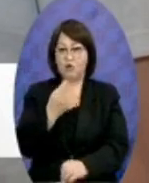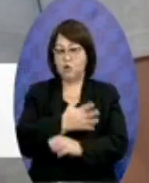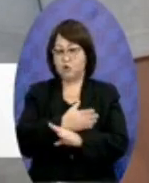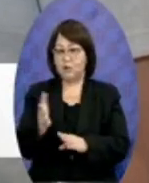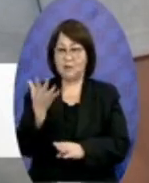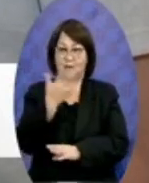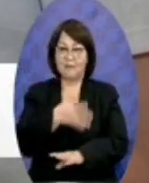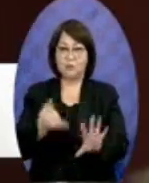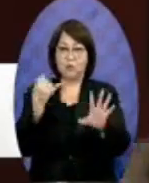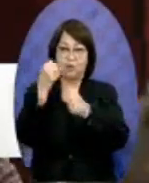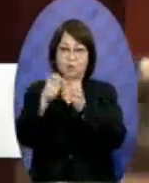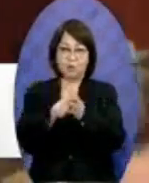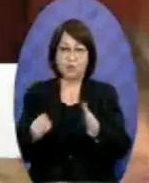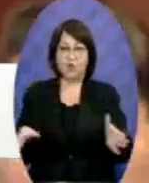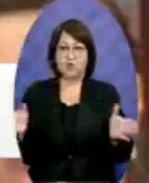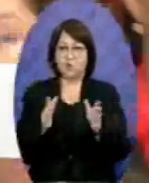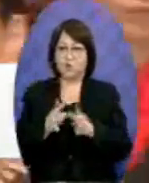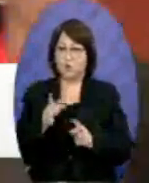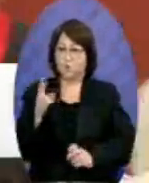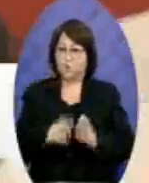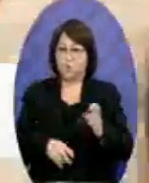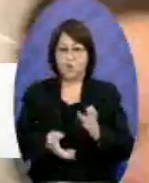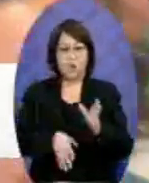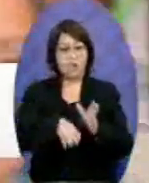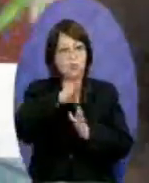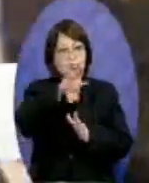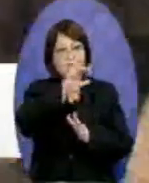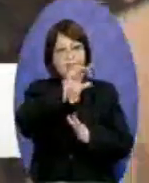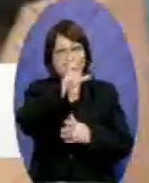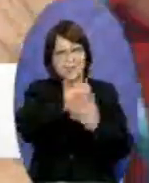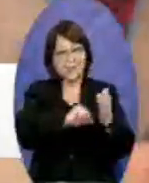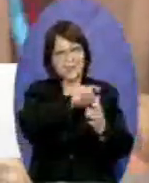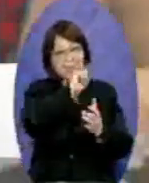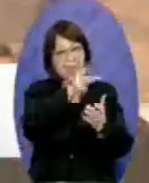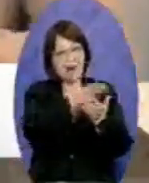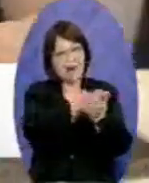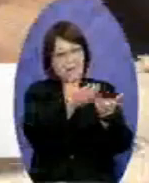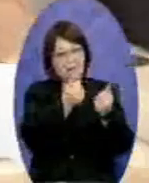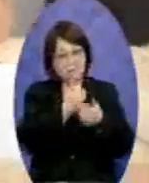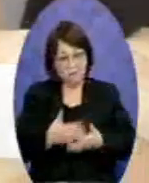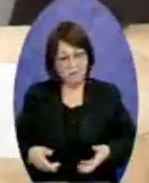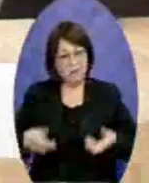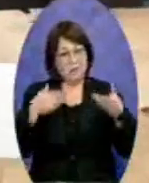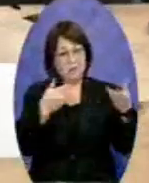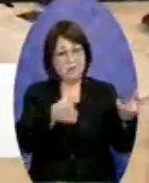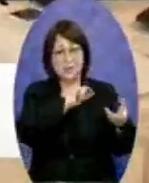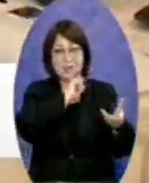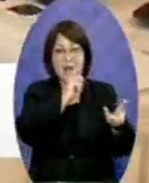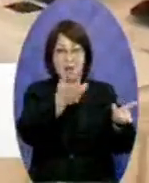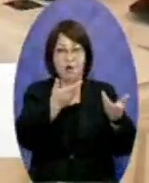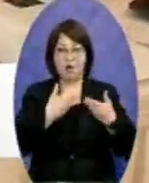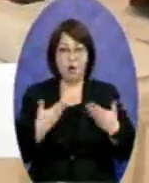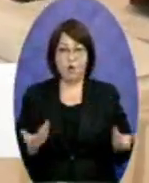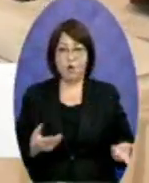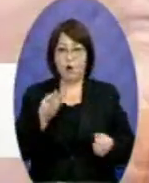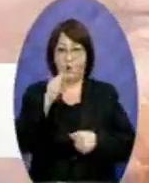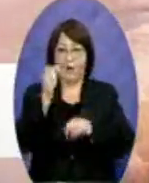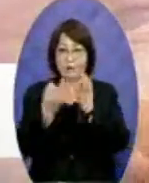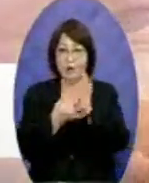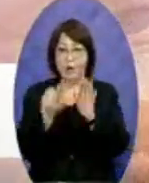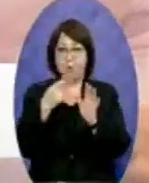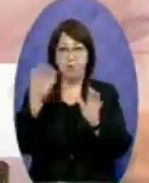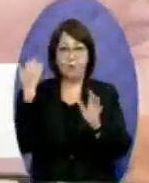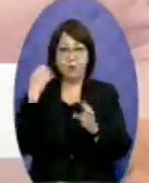5-6 жил жижиг дунд үйлдвэрлэлийн хөгжүүлэх сангаас зээл авах хүсэлт гаргасан ч нэг ч удаа зээл авч чадаагүй. 2018 онд хүссэн төсөл